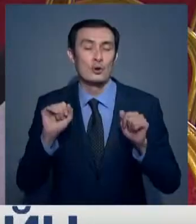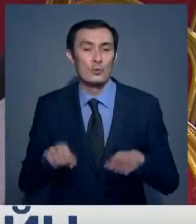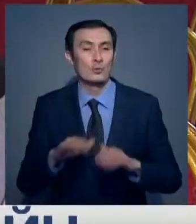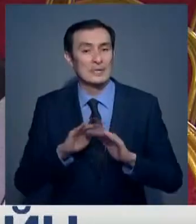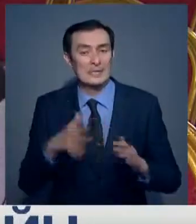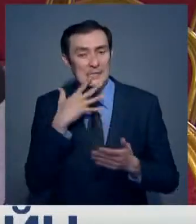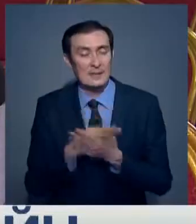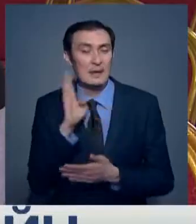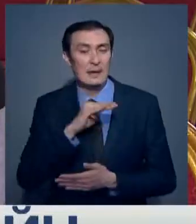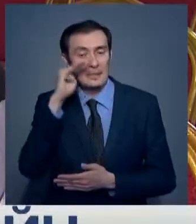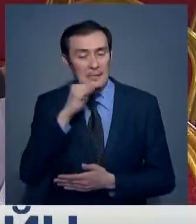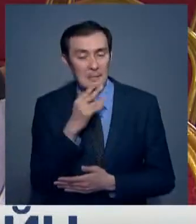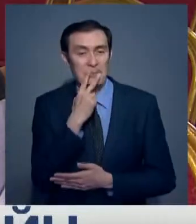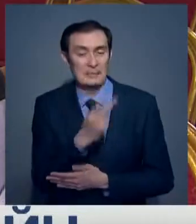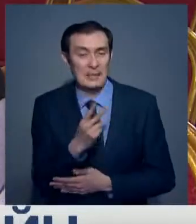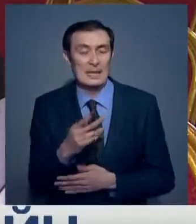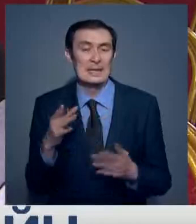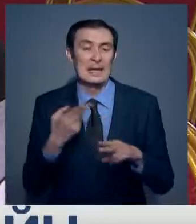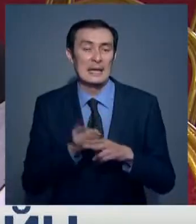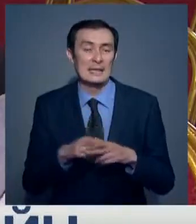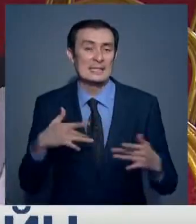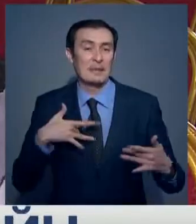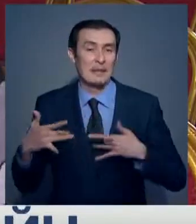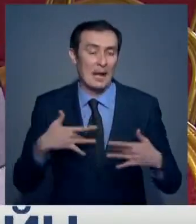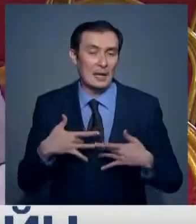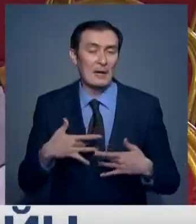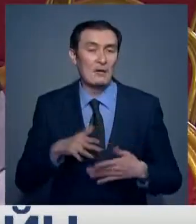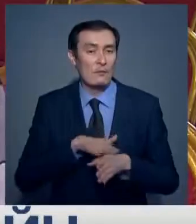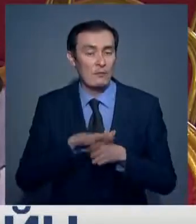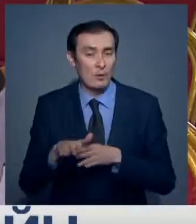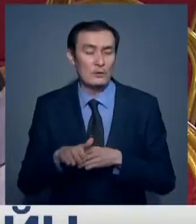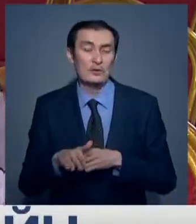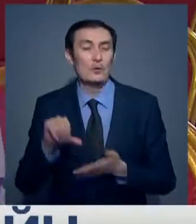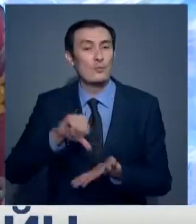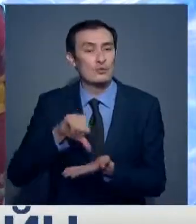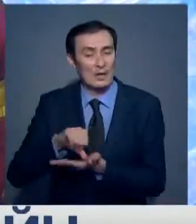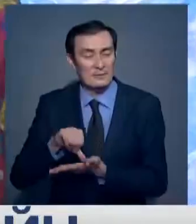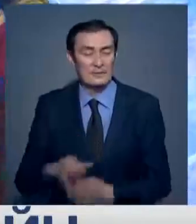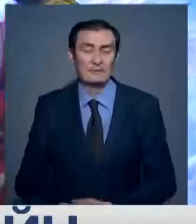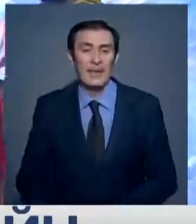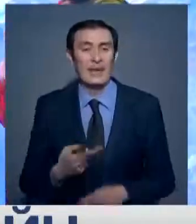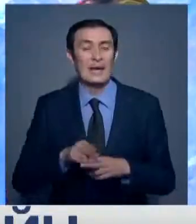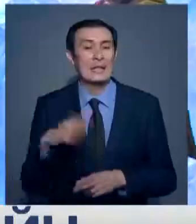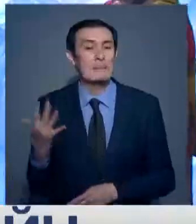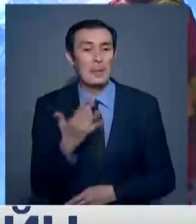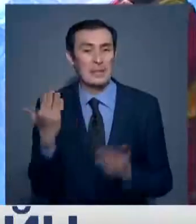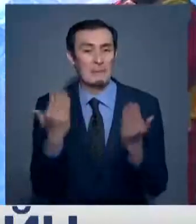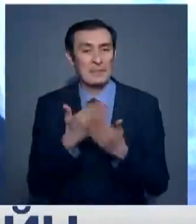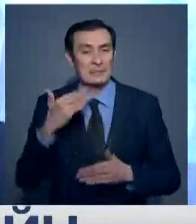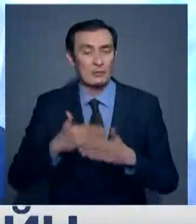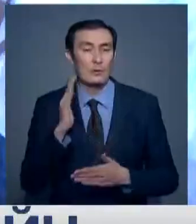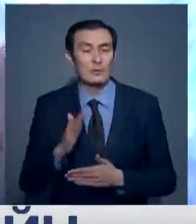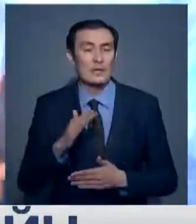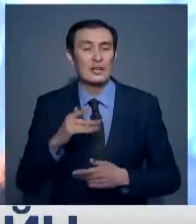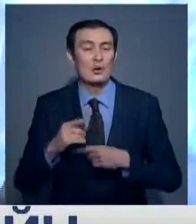детки со своими родителями посмотреть спектакли в полном объеме, поучаствовать. Это пятая постановка, которая выйдет